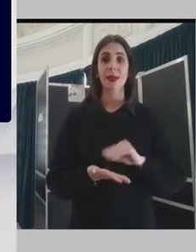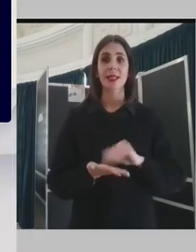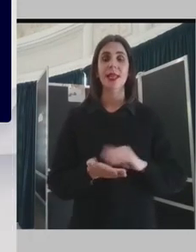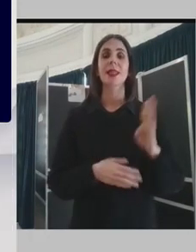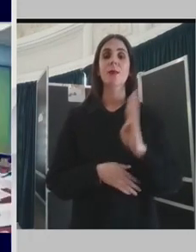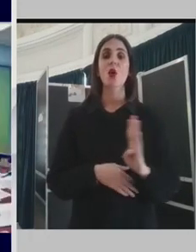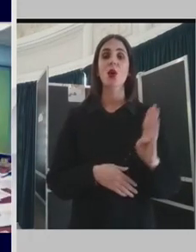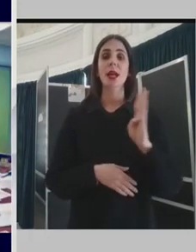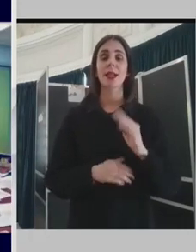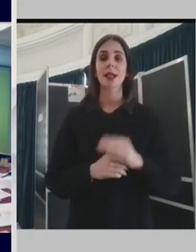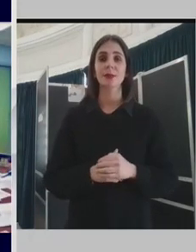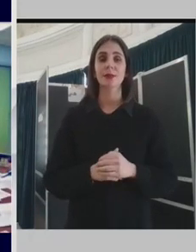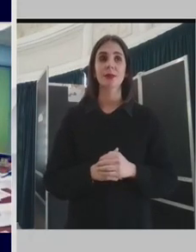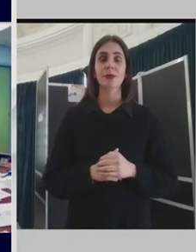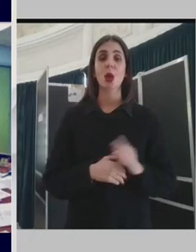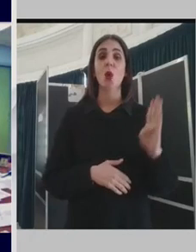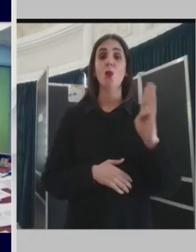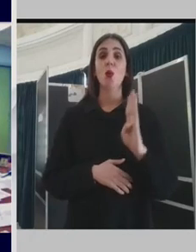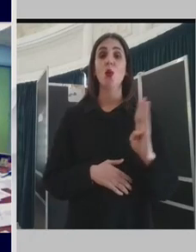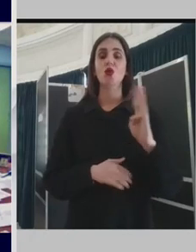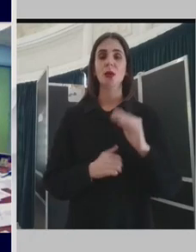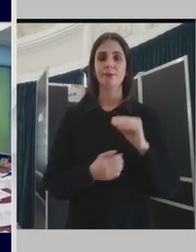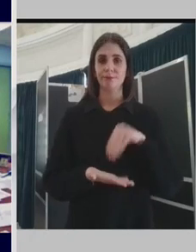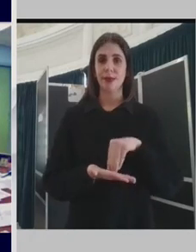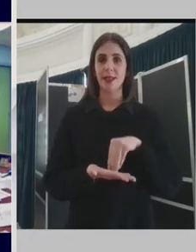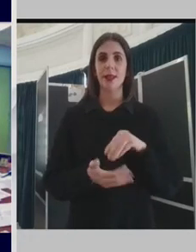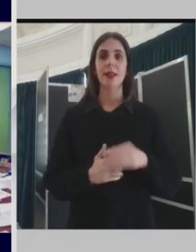Borrelli? Burgio?